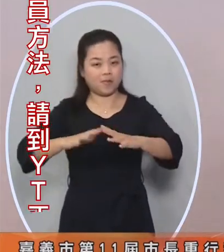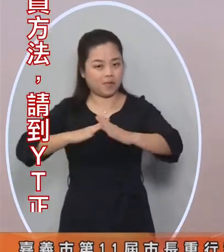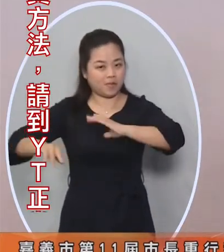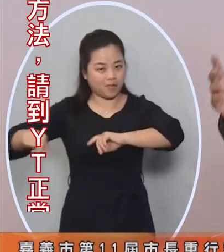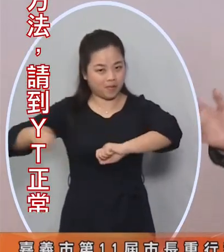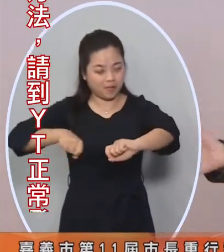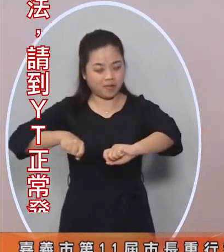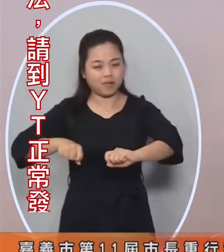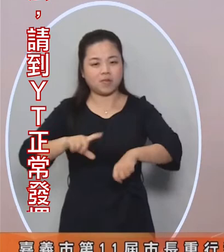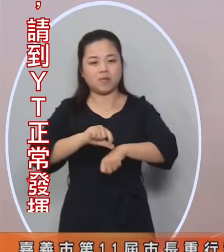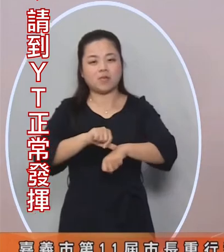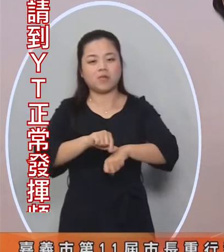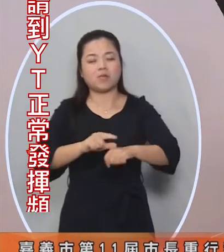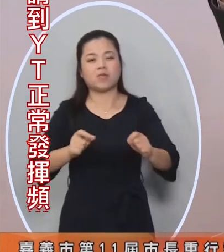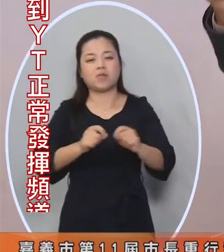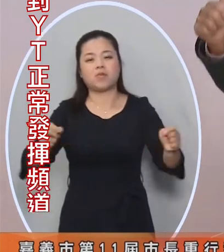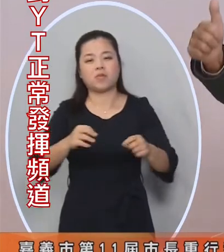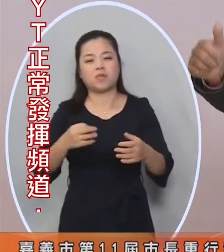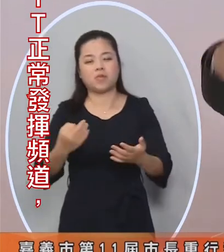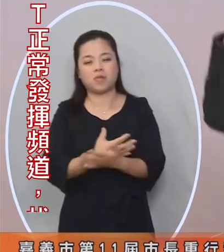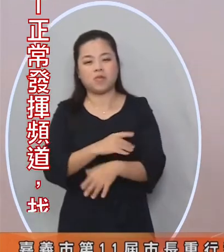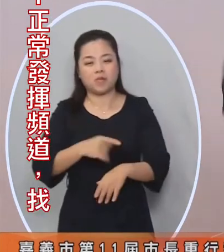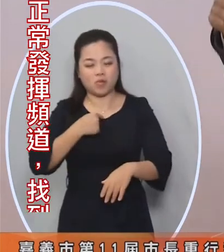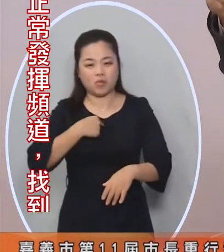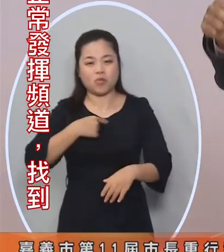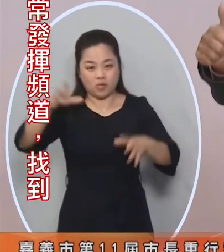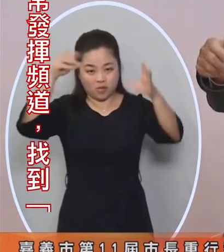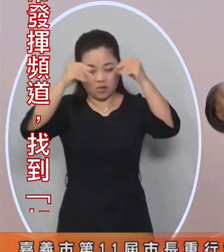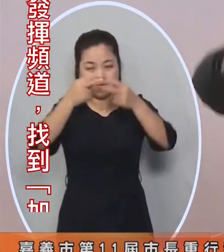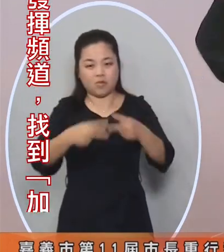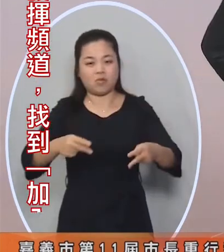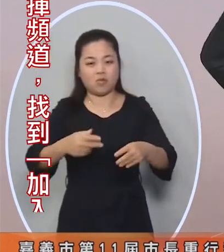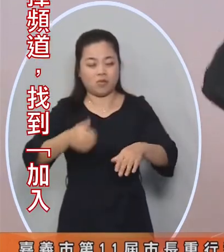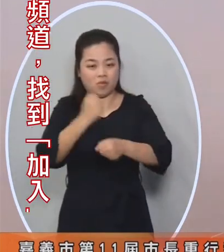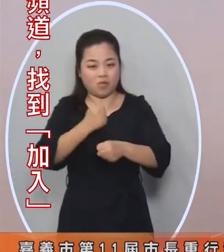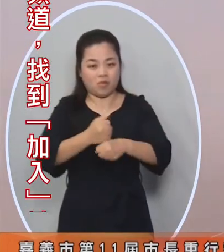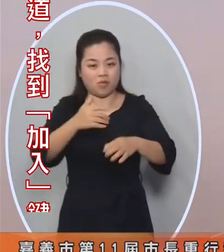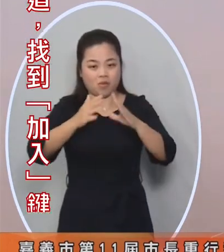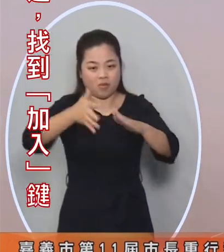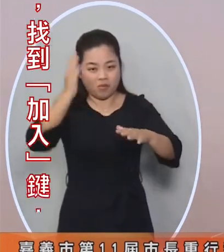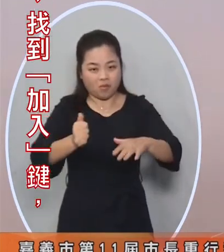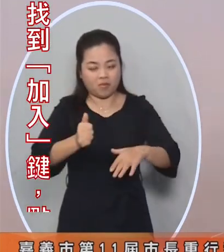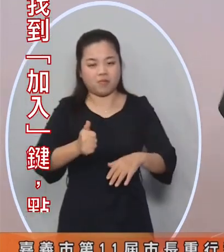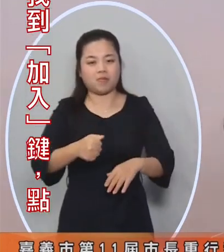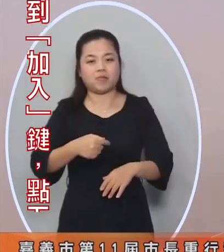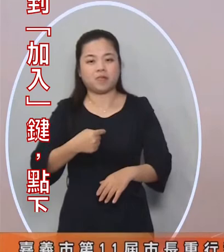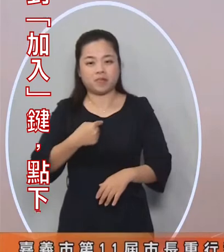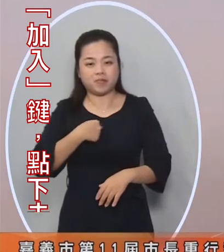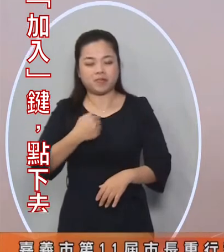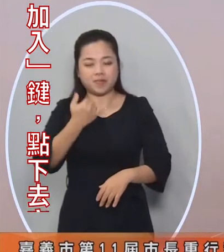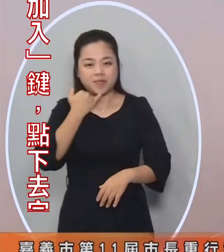的，时间也无偌长，我强调讲，我有资格做市长，我有能力做市长，我有在讲的了，家己去，好家己